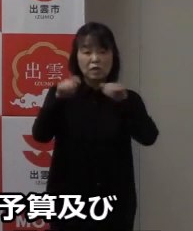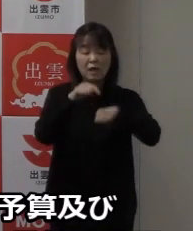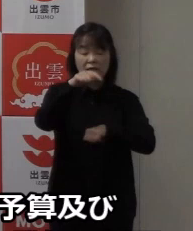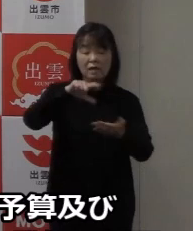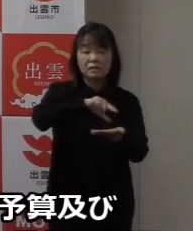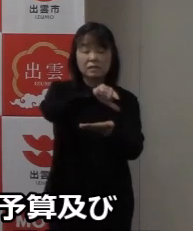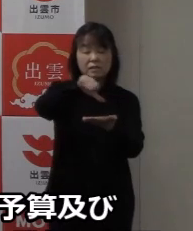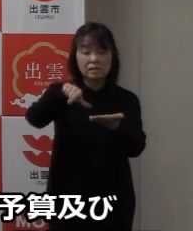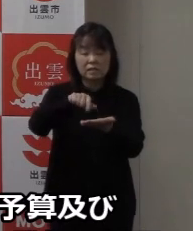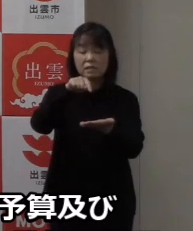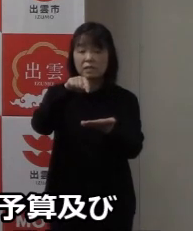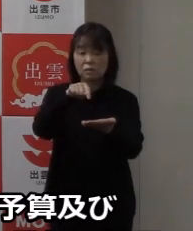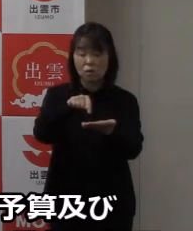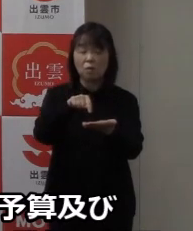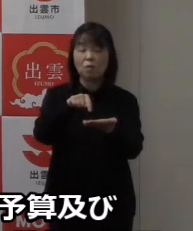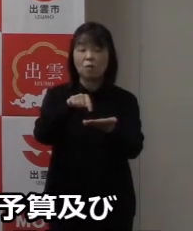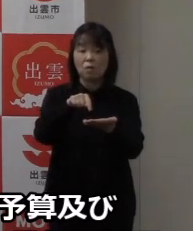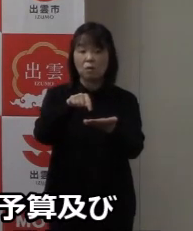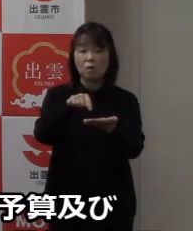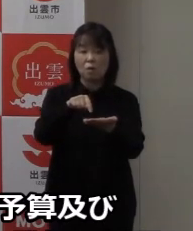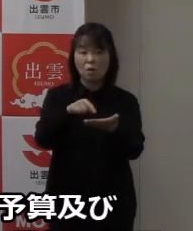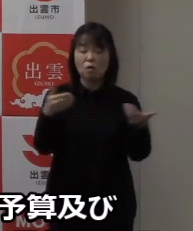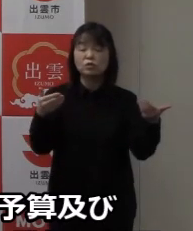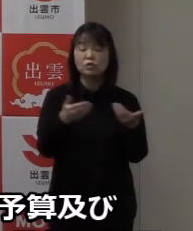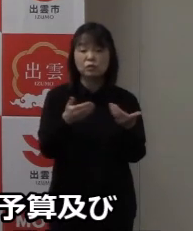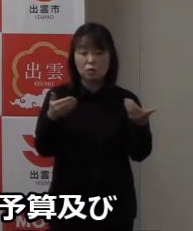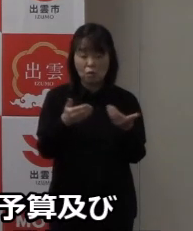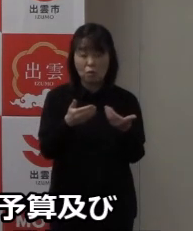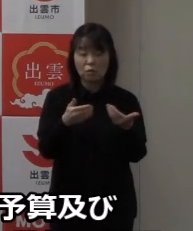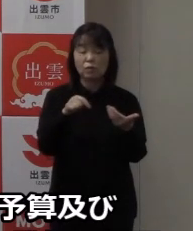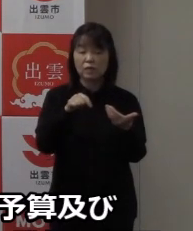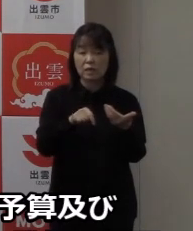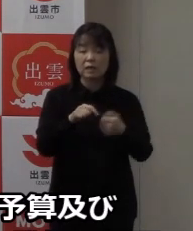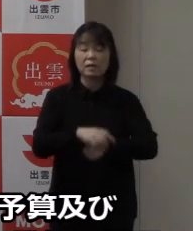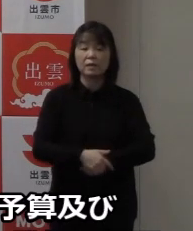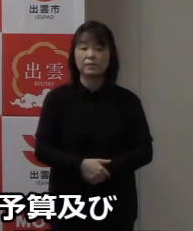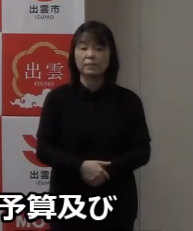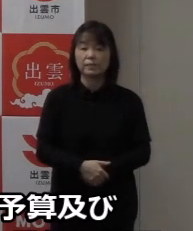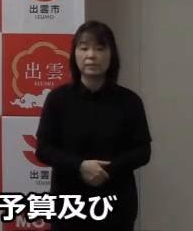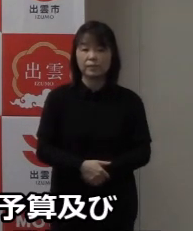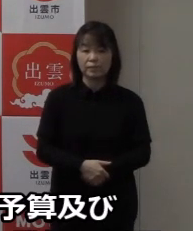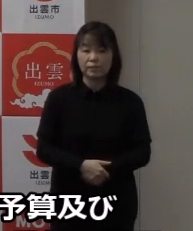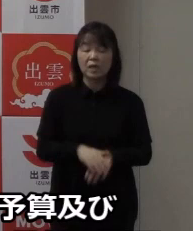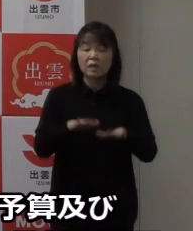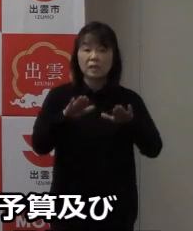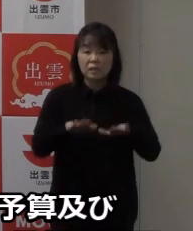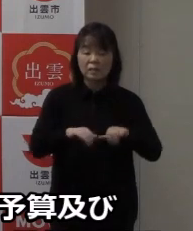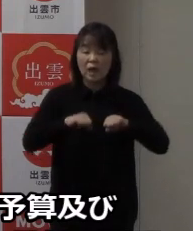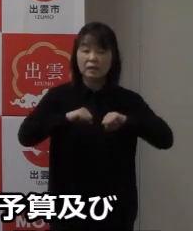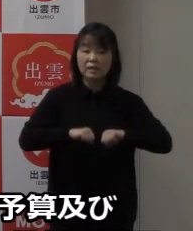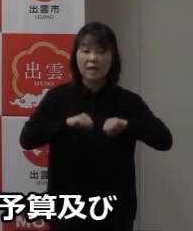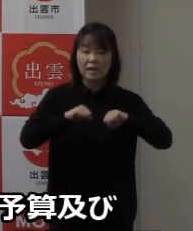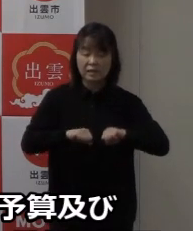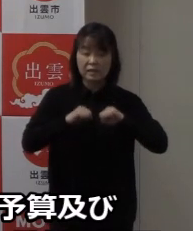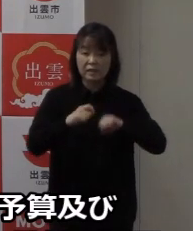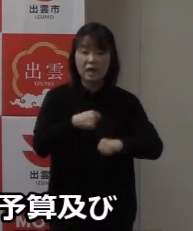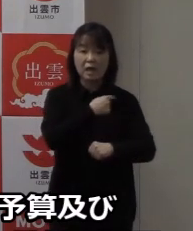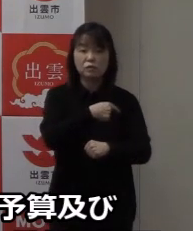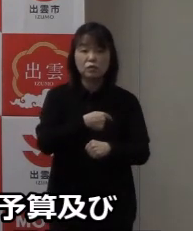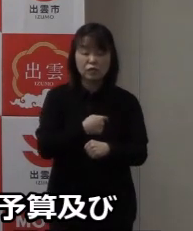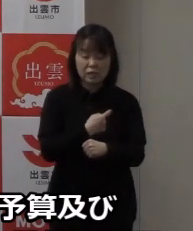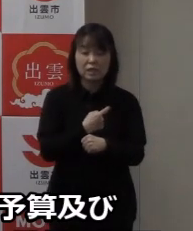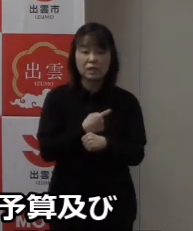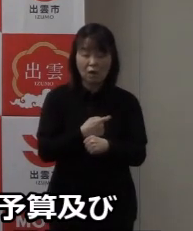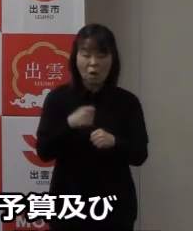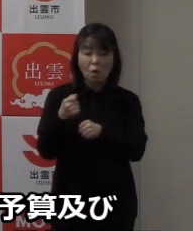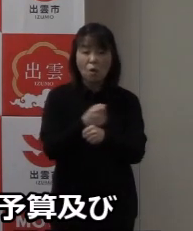の事業でありますけれども、 今元気やる気地域応援補助金という